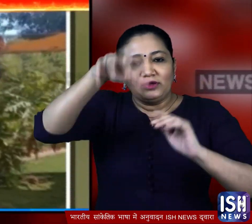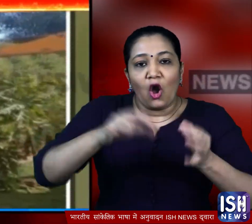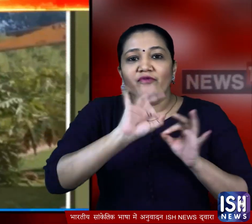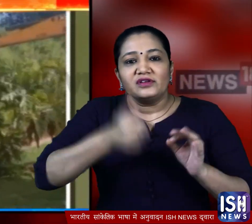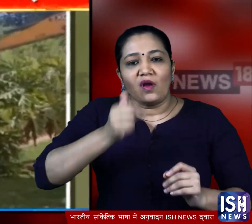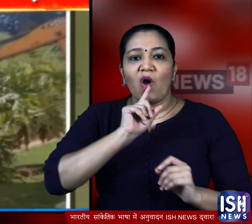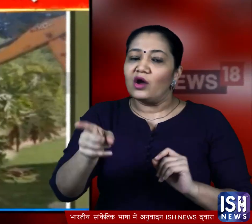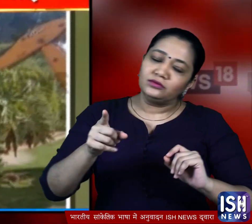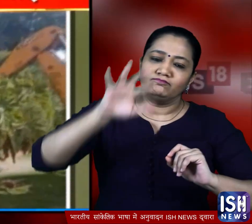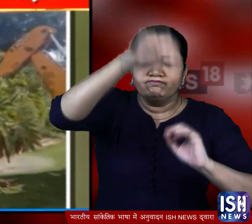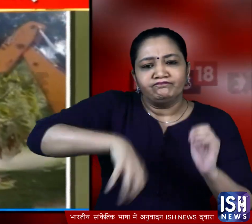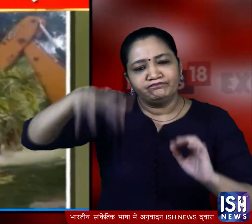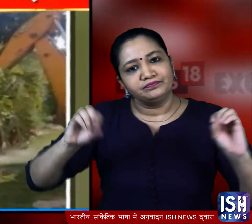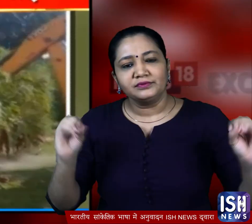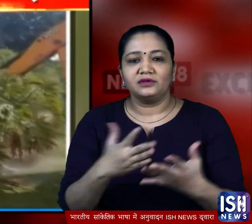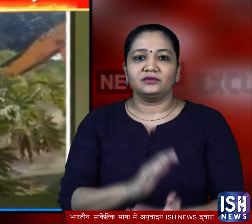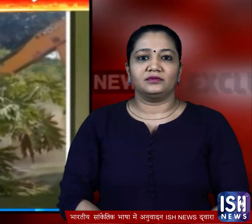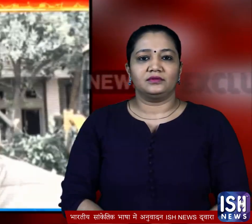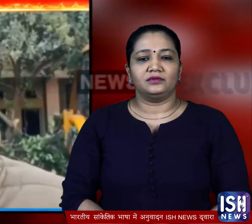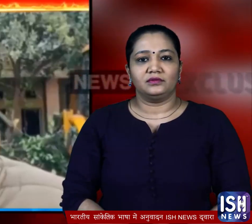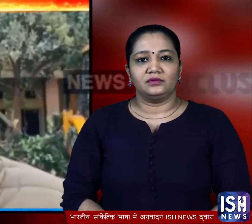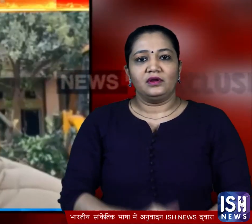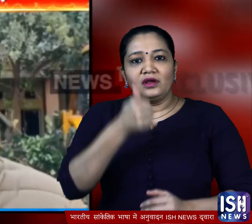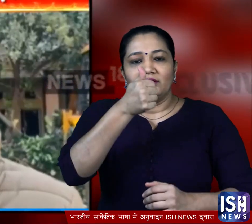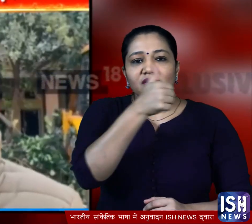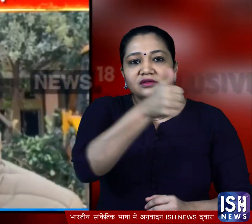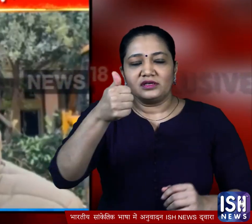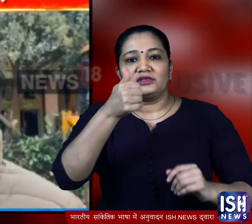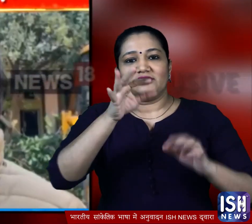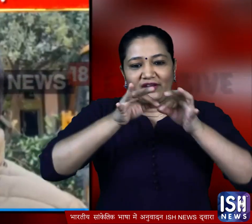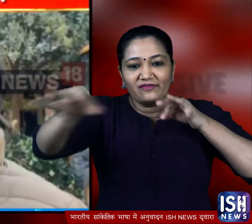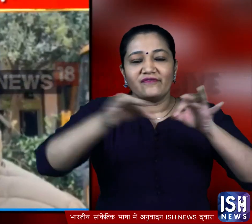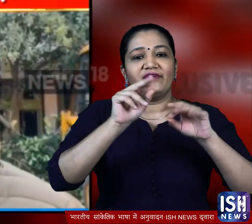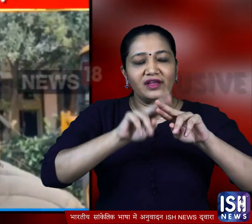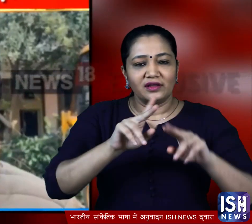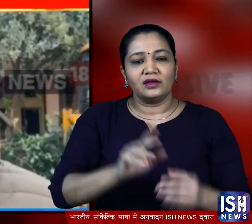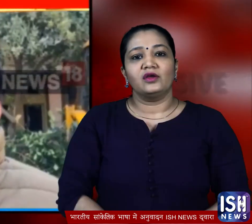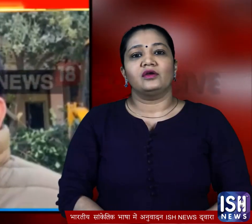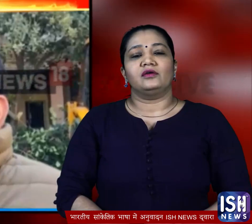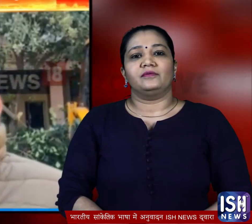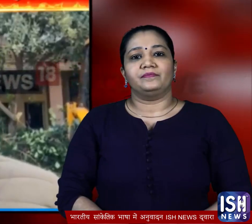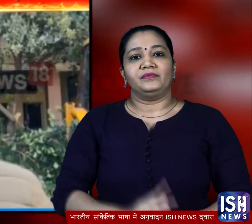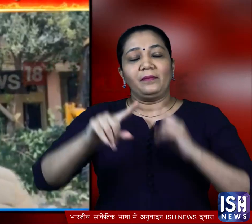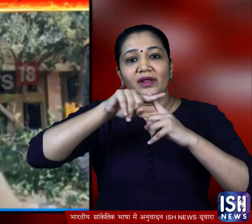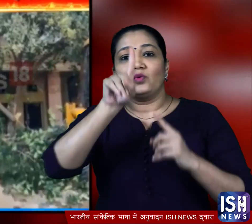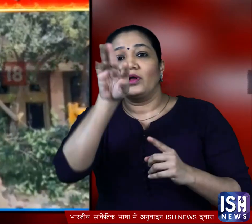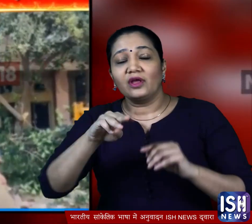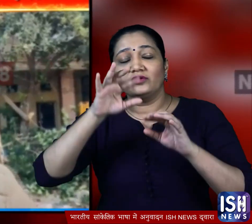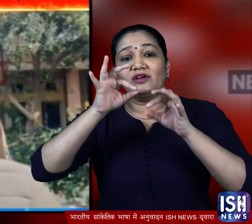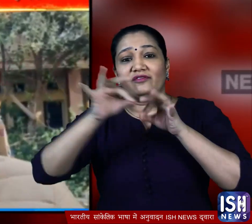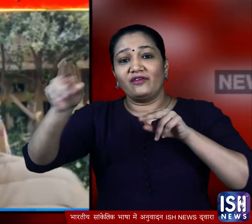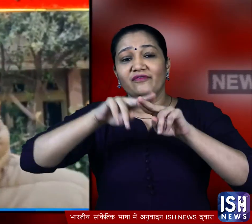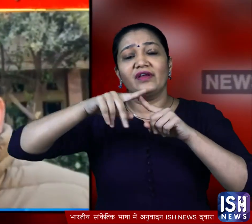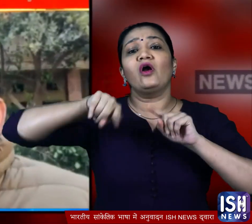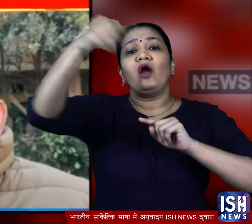जिन्होंने अधिकारियों का इशारा मिलते ही उन्हें तोड़ना शुरू कर दिया। 667 वर्ग गज पे इसमें अतिक्रमण है और 1000 गज